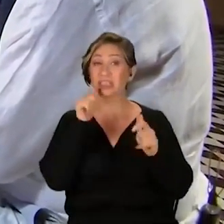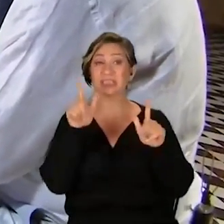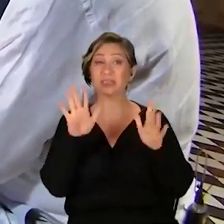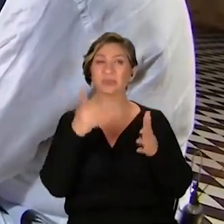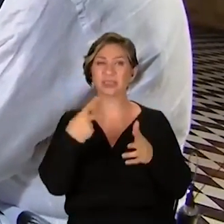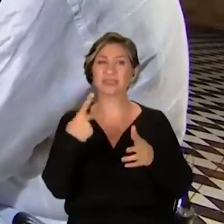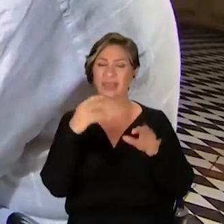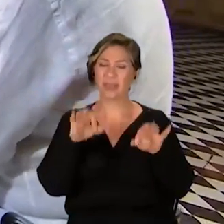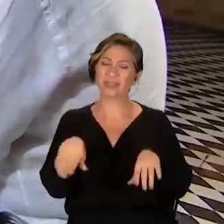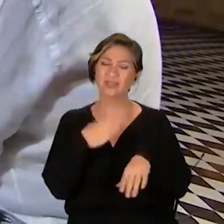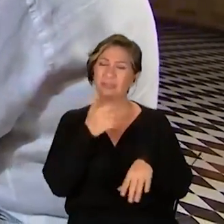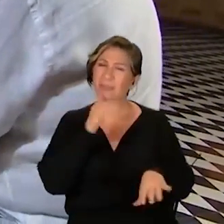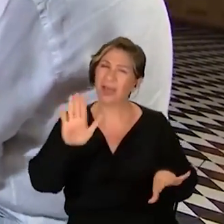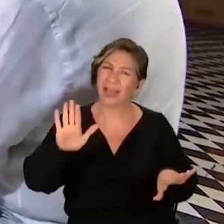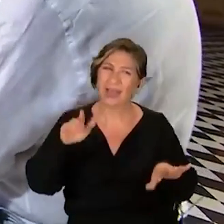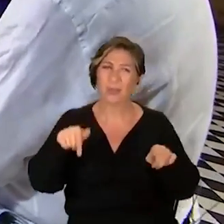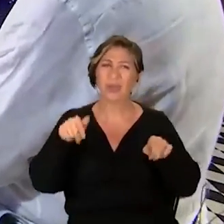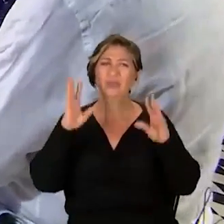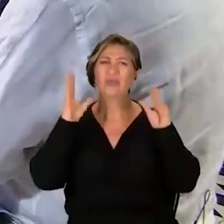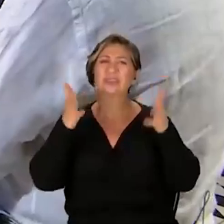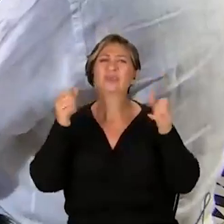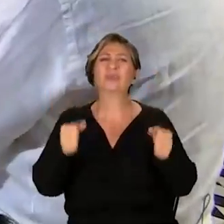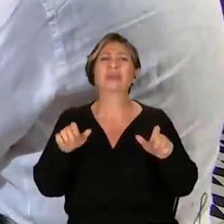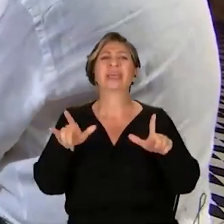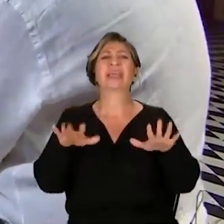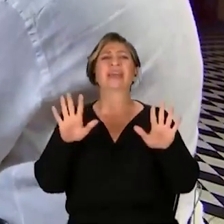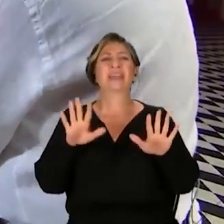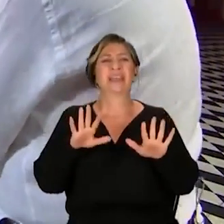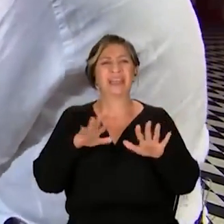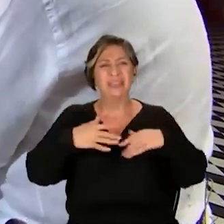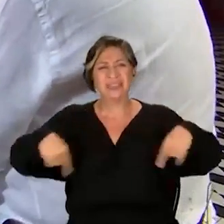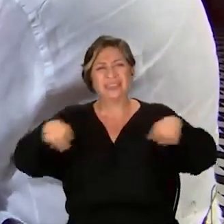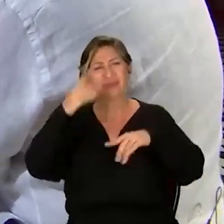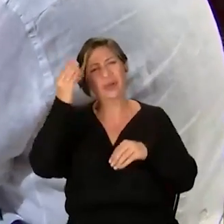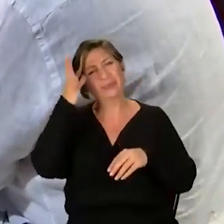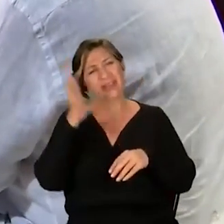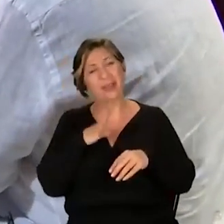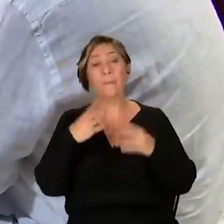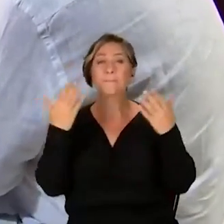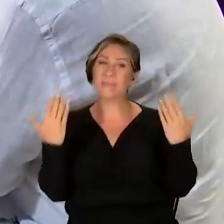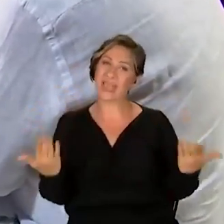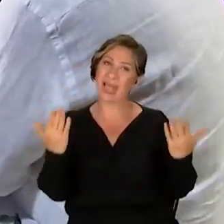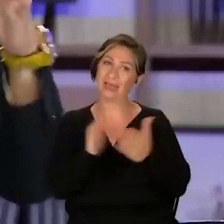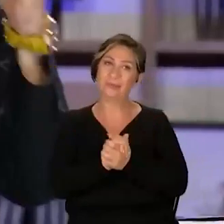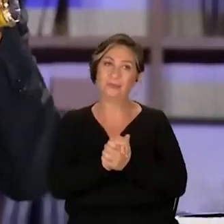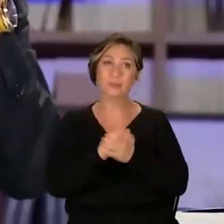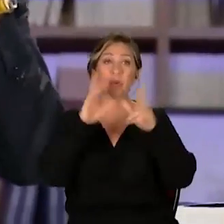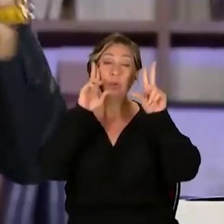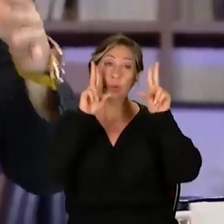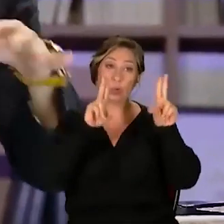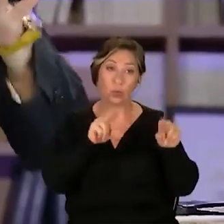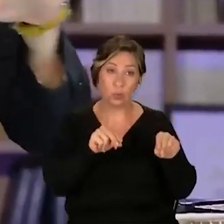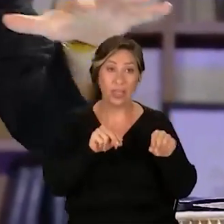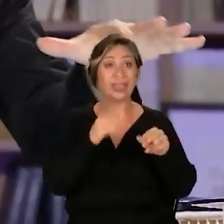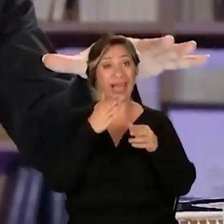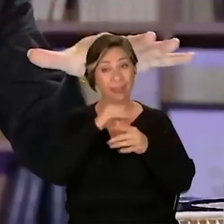Biz ikimiz hemen gideceğiz baba. Buralarda çok kalmayız. Etrafta çok geri zekalı var hocam. Evet. Pekala. Efendim uykudan tabii